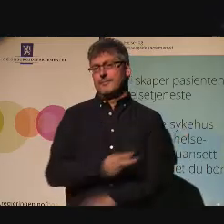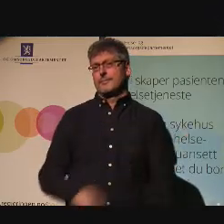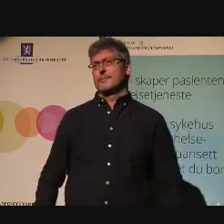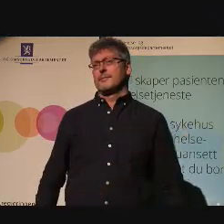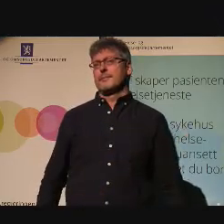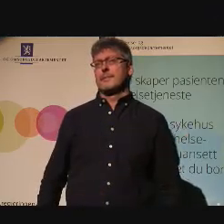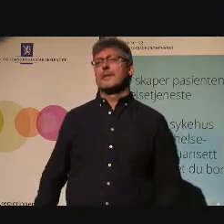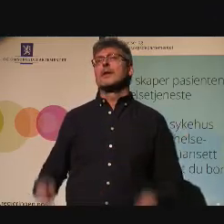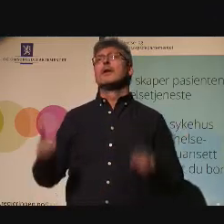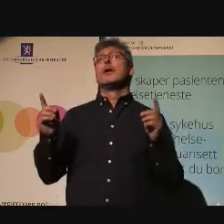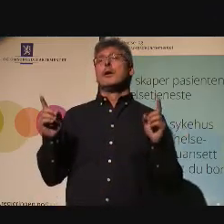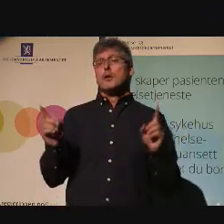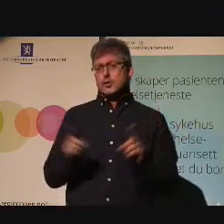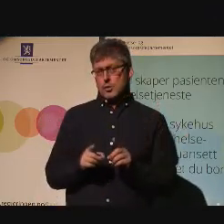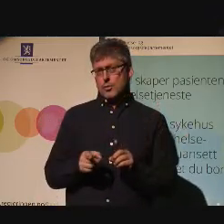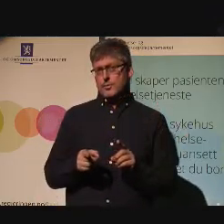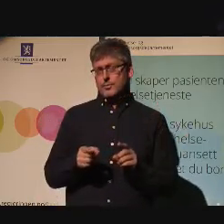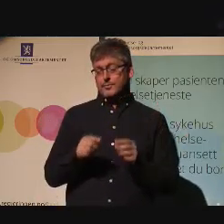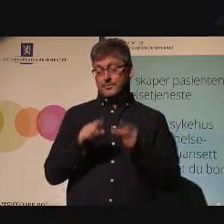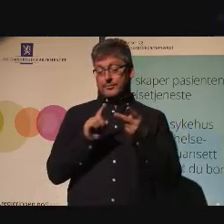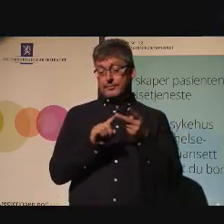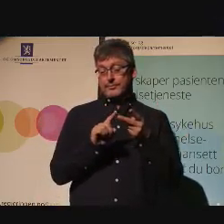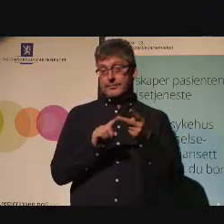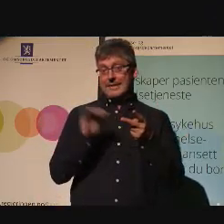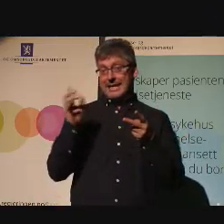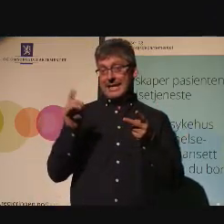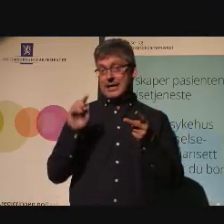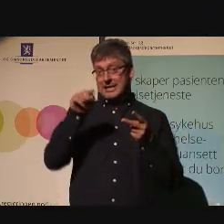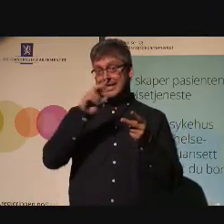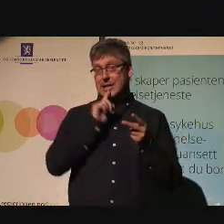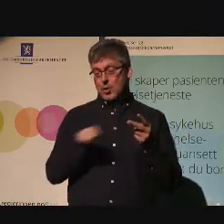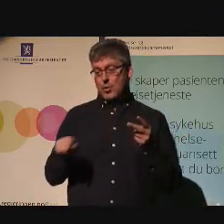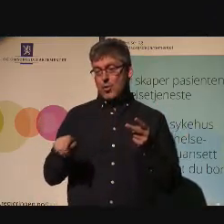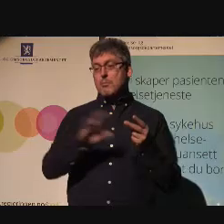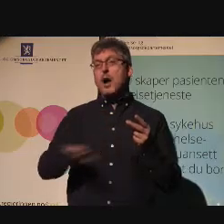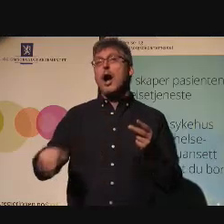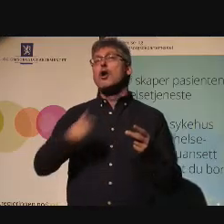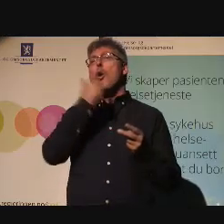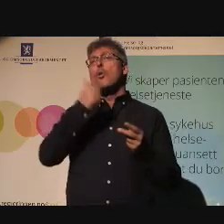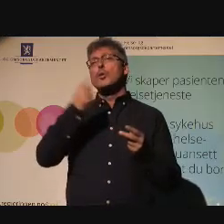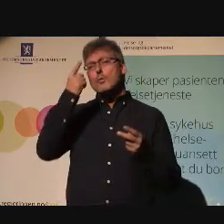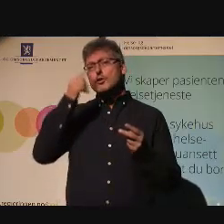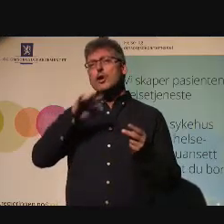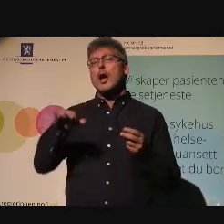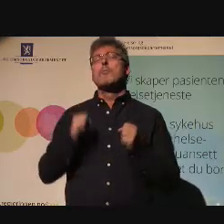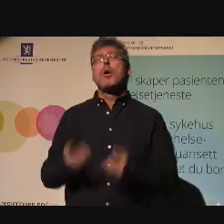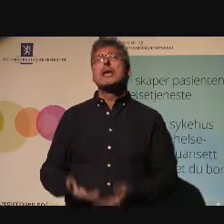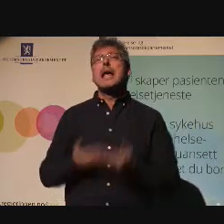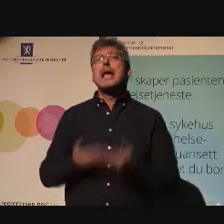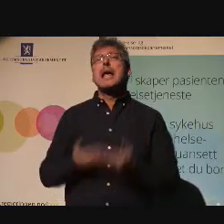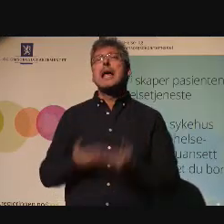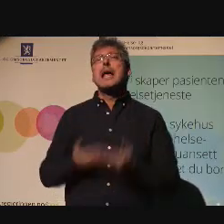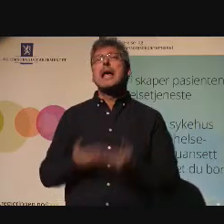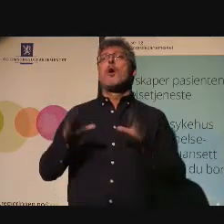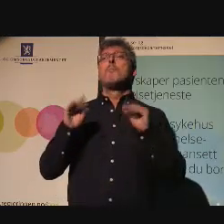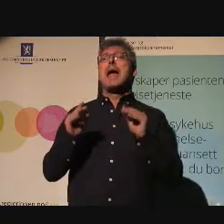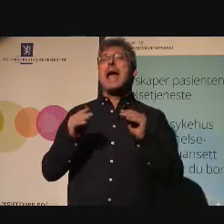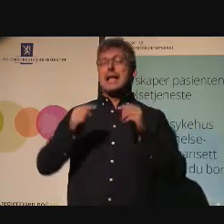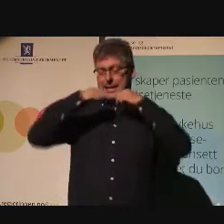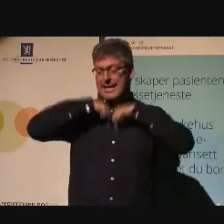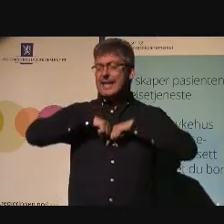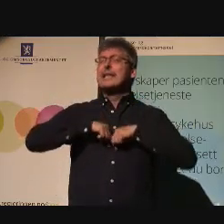Så Idas neste råd er barne- og ungdomspsykiatrien må hjelpe folk til å få det bedre inni seg.